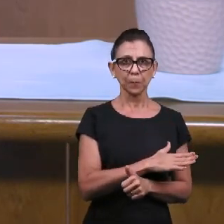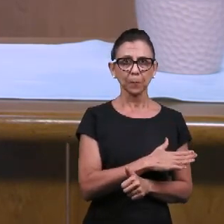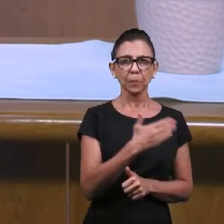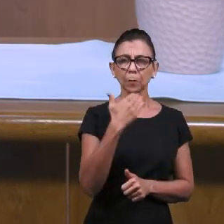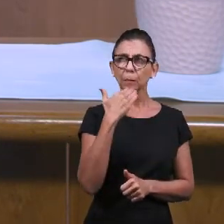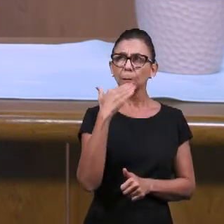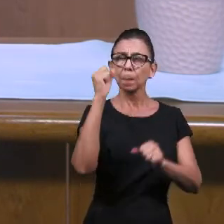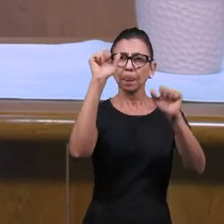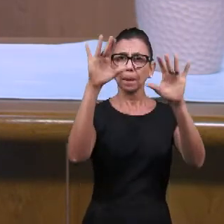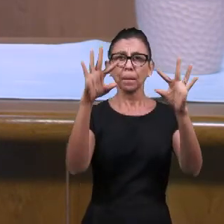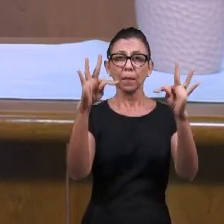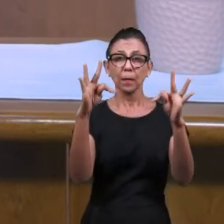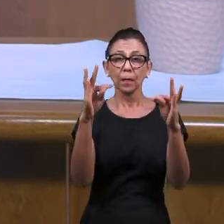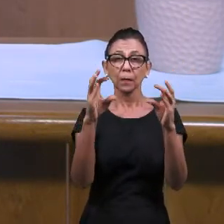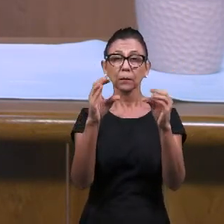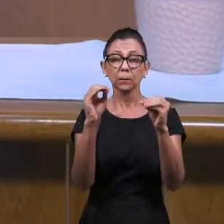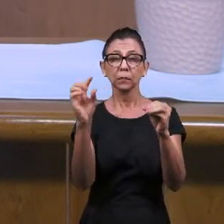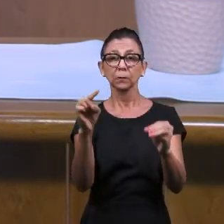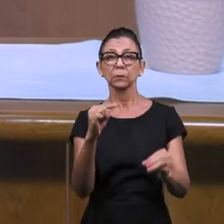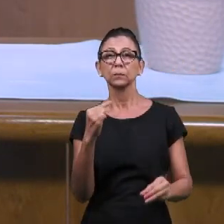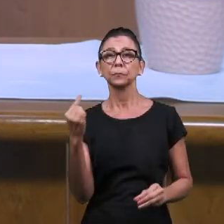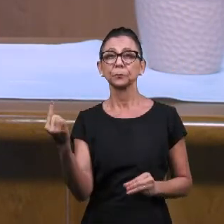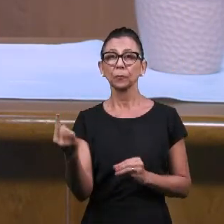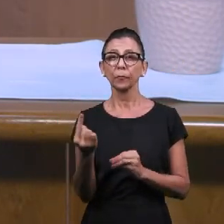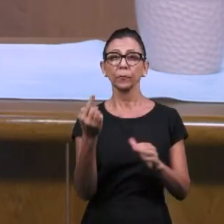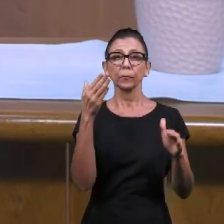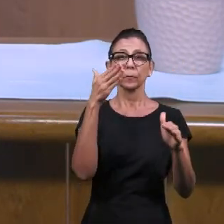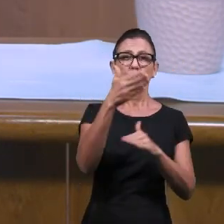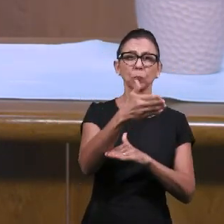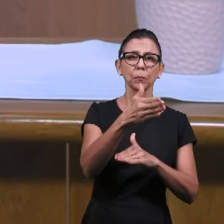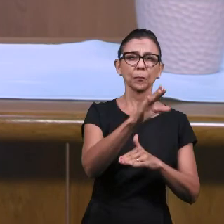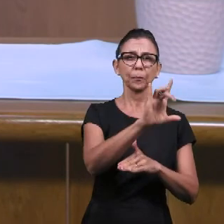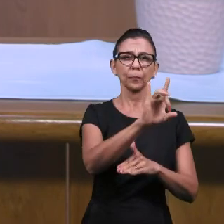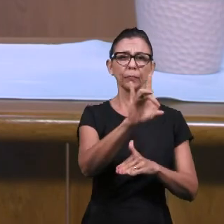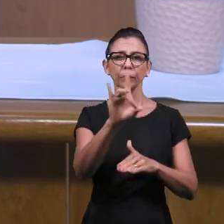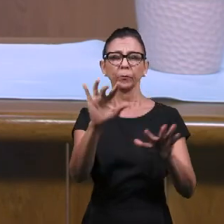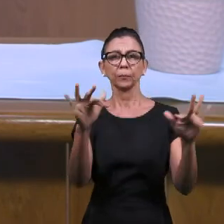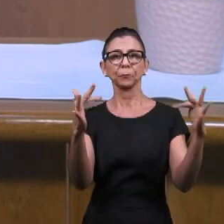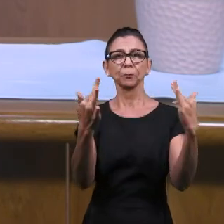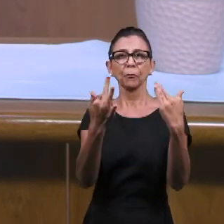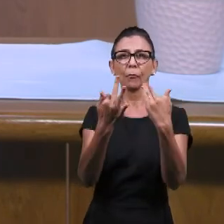восстанавливать жизни наши. Благослови каждого из нас.